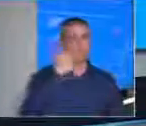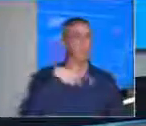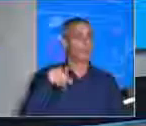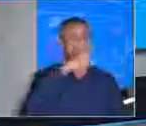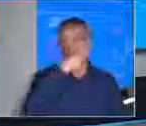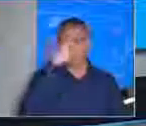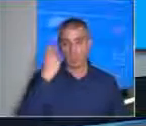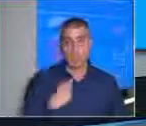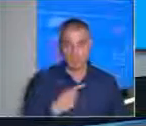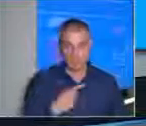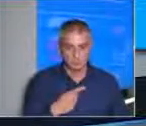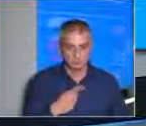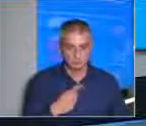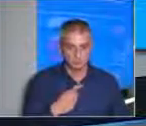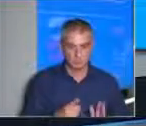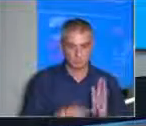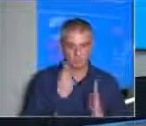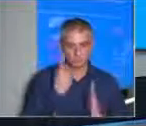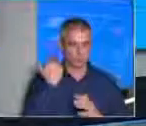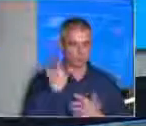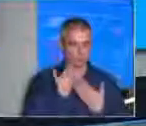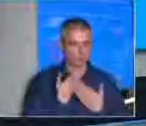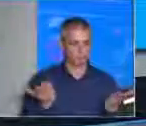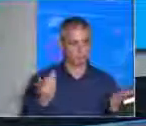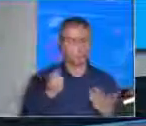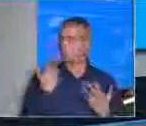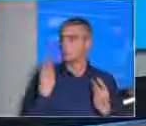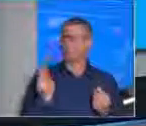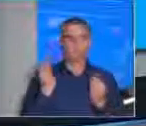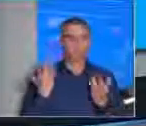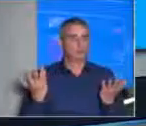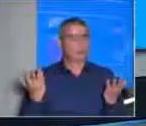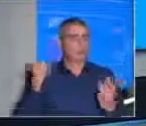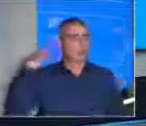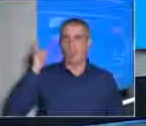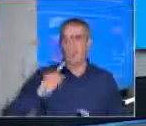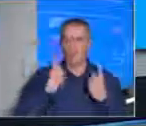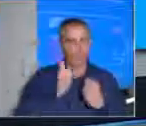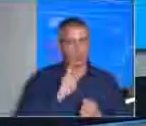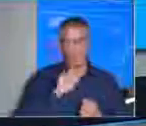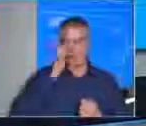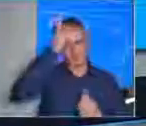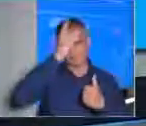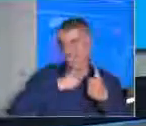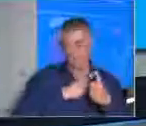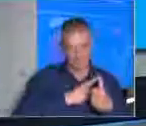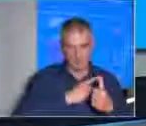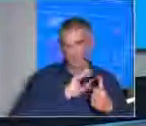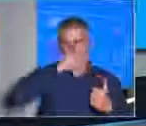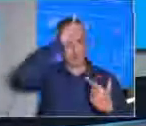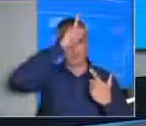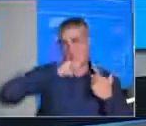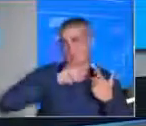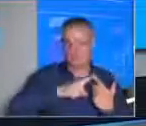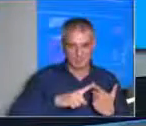מדינות ערביות בפעם הראשונה בפרהסיה, שזה היה דבר שלא היה קורה לא בבריסל, לא